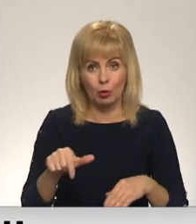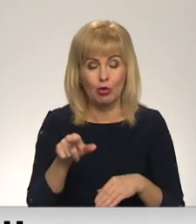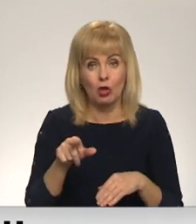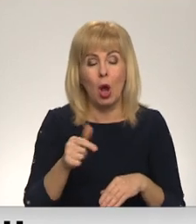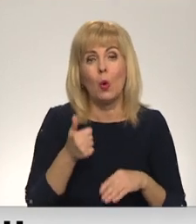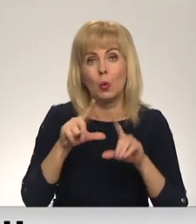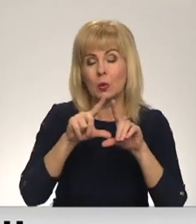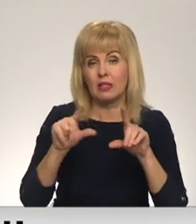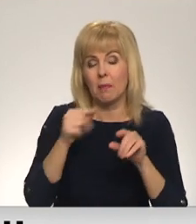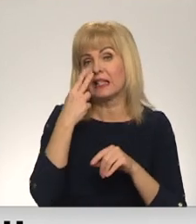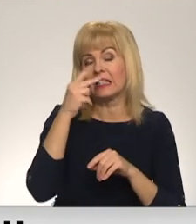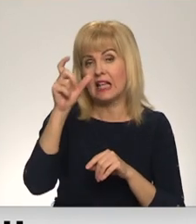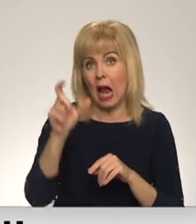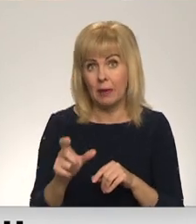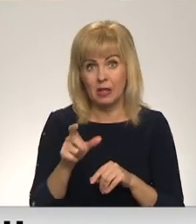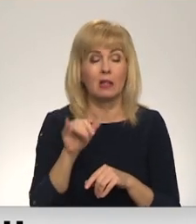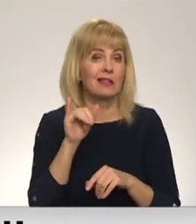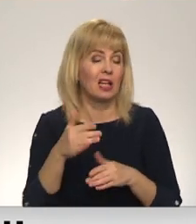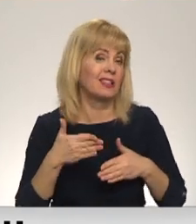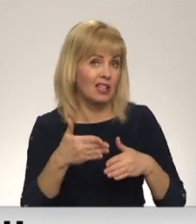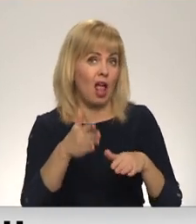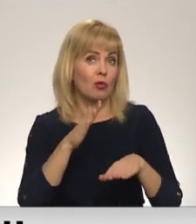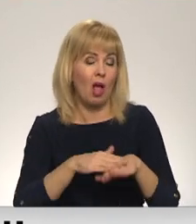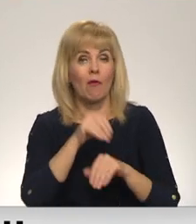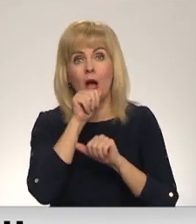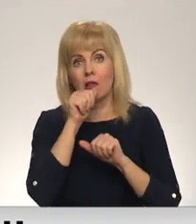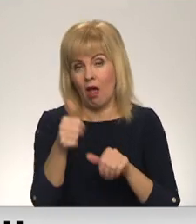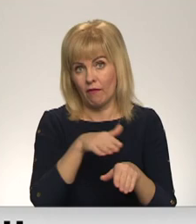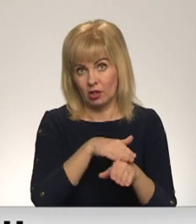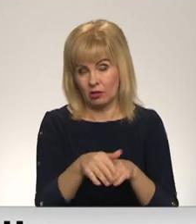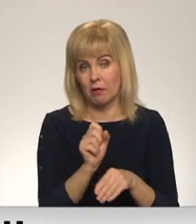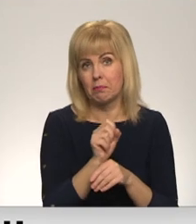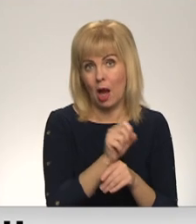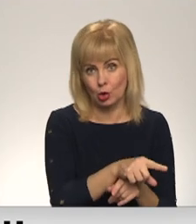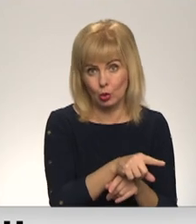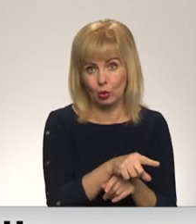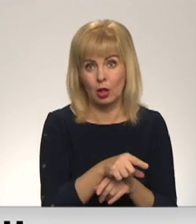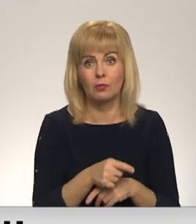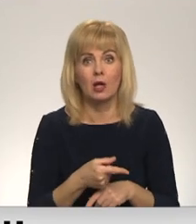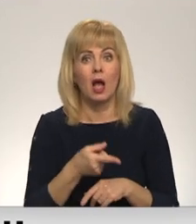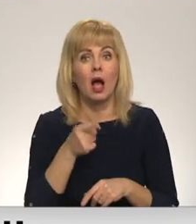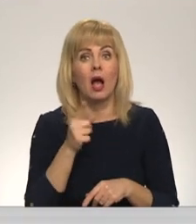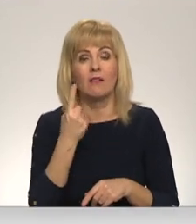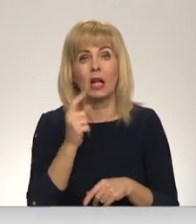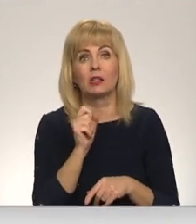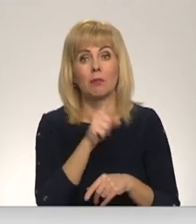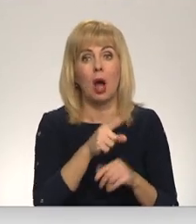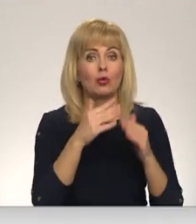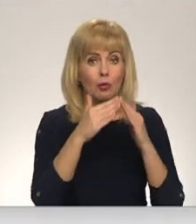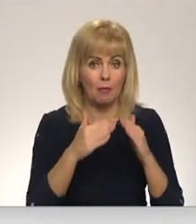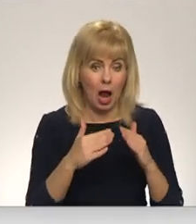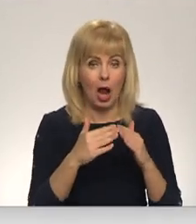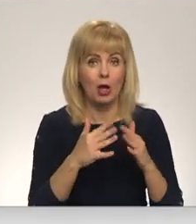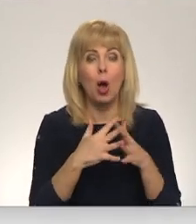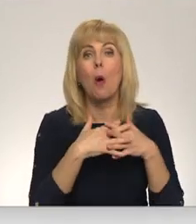Uzņēmumu BTO saimnieks teica, ka sliktā ceļa dēļ pat nevarot izpildīt pasūtījumus. Klients pasūtījis māju, nu,